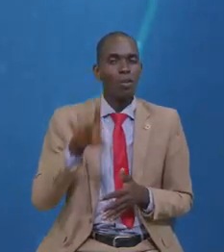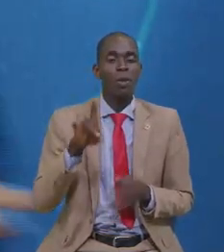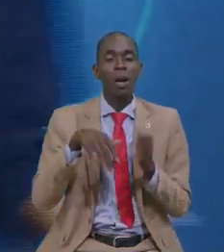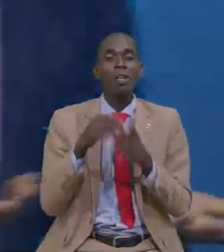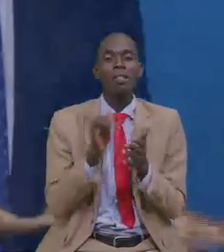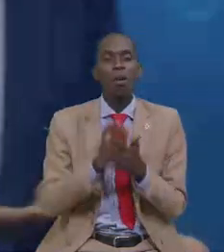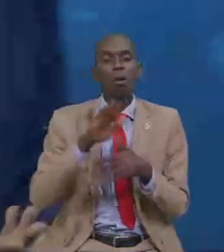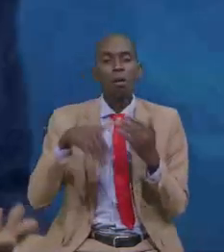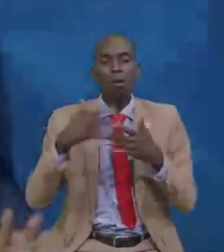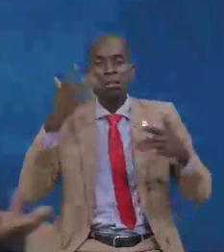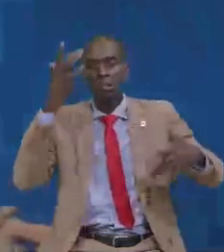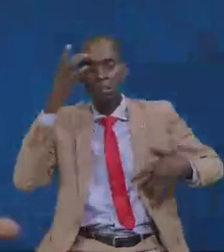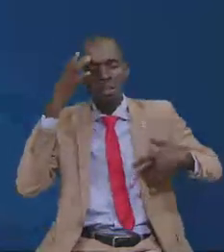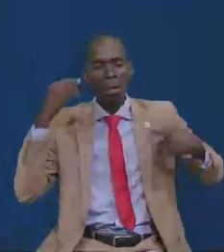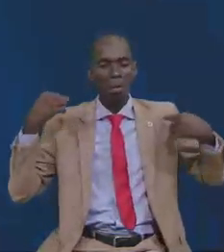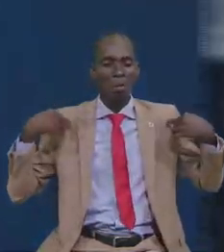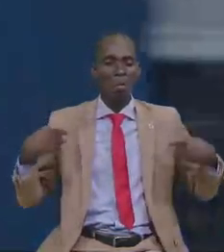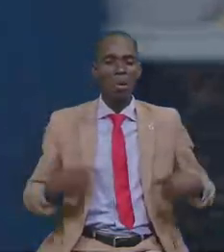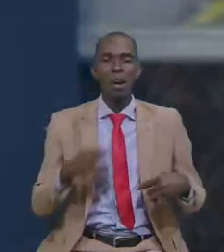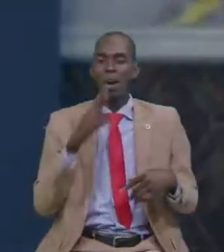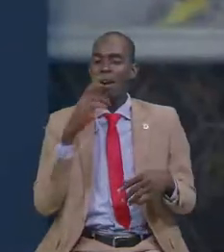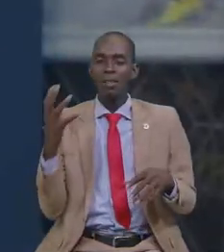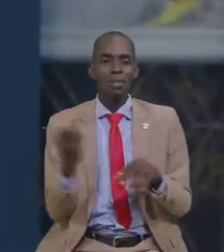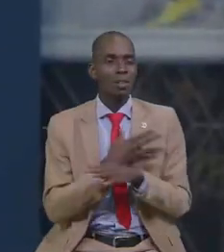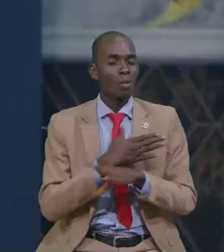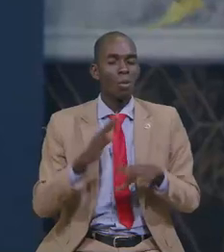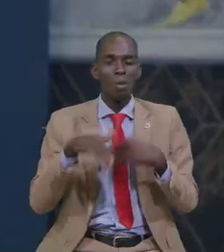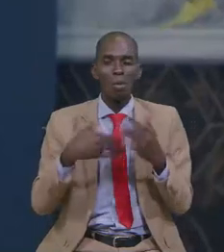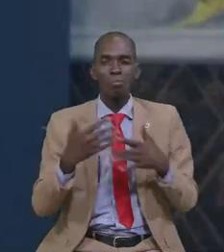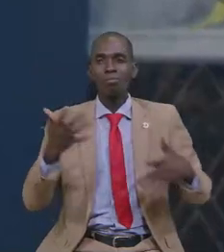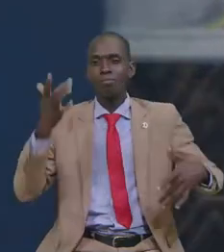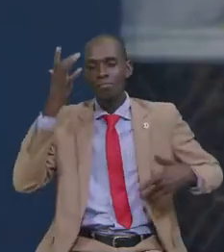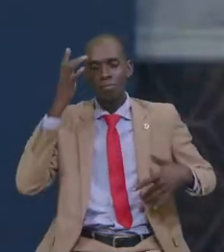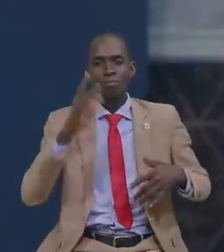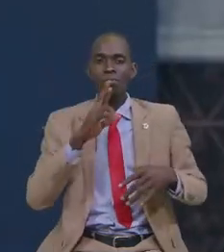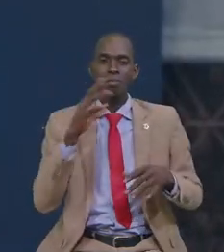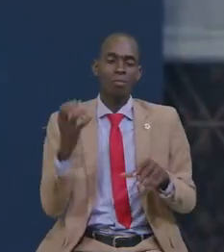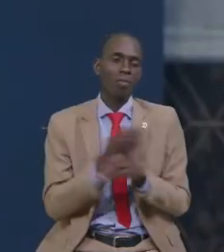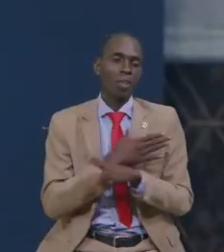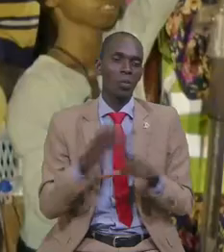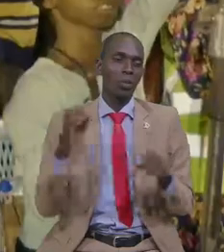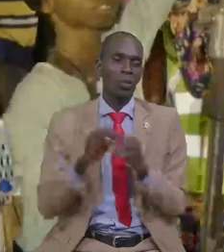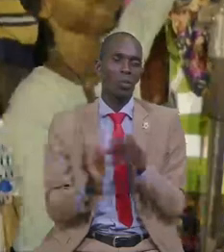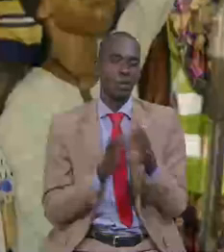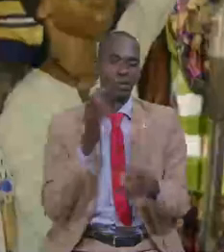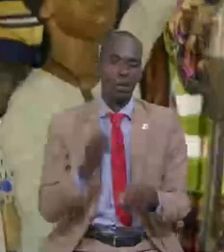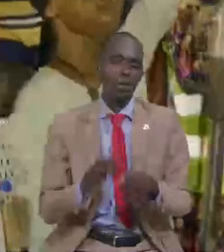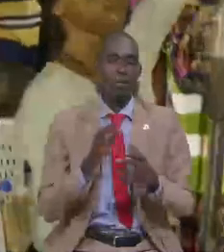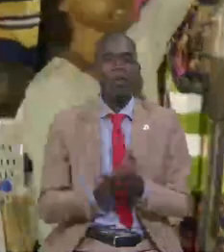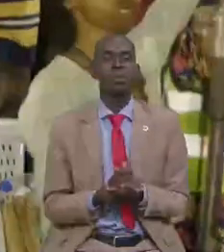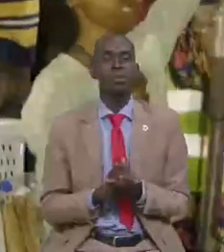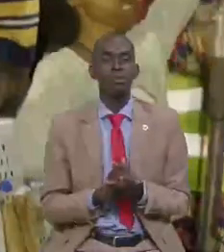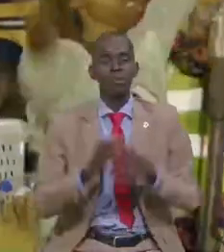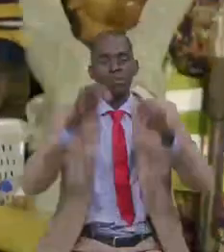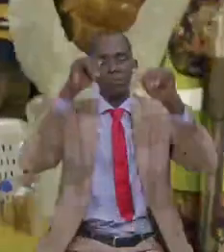ces maladies ne sont plus, que les infirmités ne seront plus là. Ces maladies vont fuir au nom de